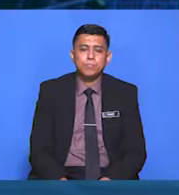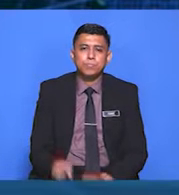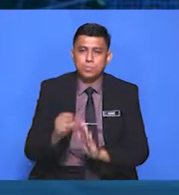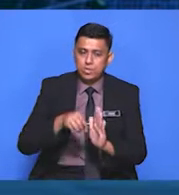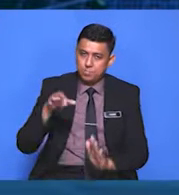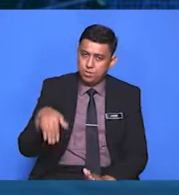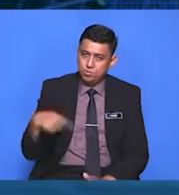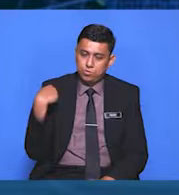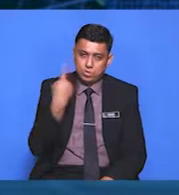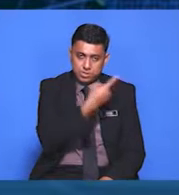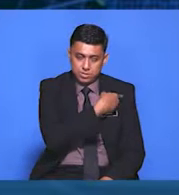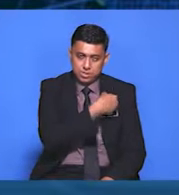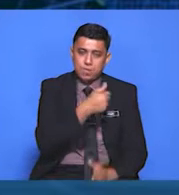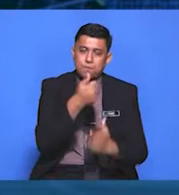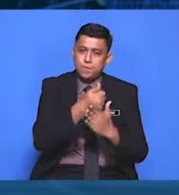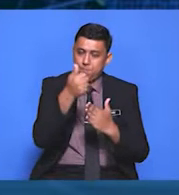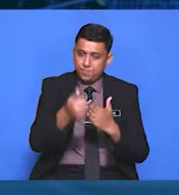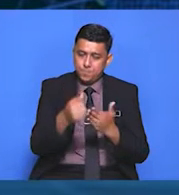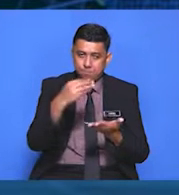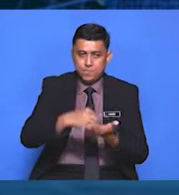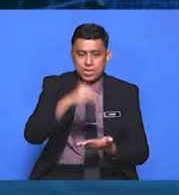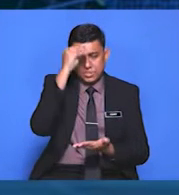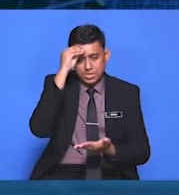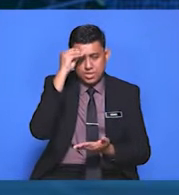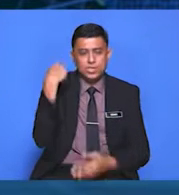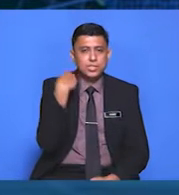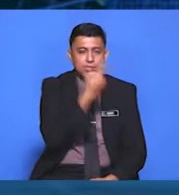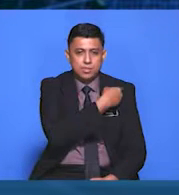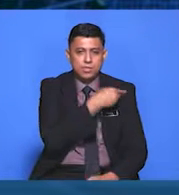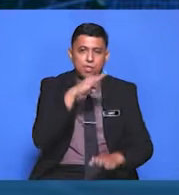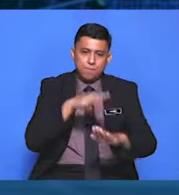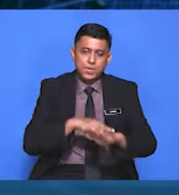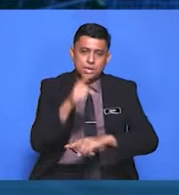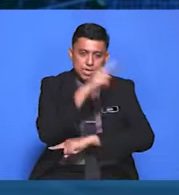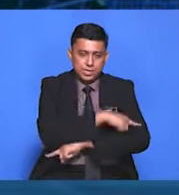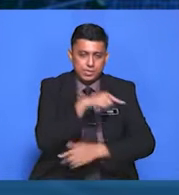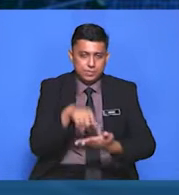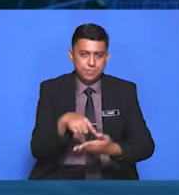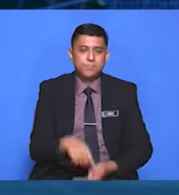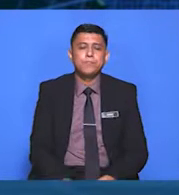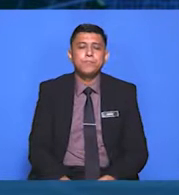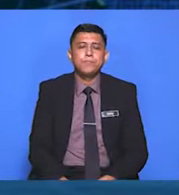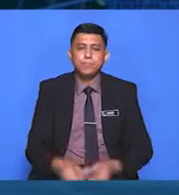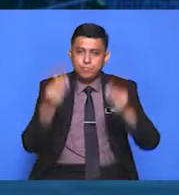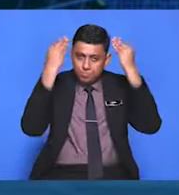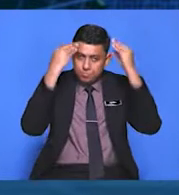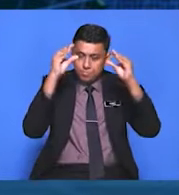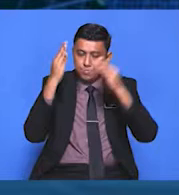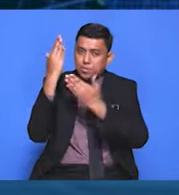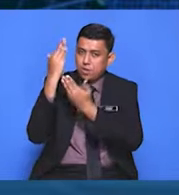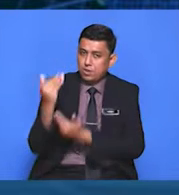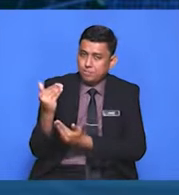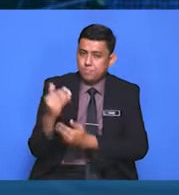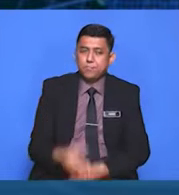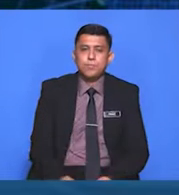Sebelum kita mengakhiri pembelajaran kita pada hari ini, cikgu